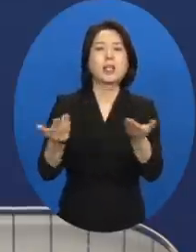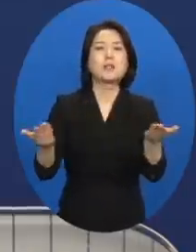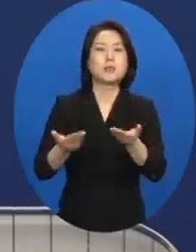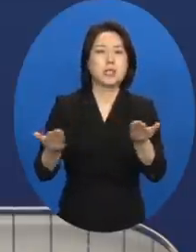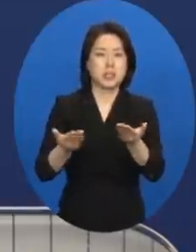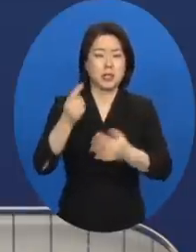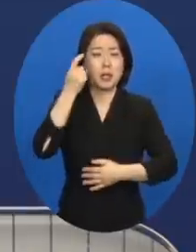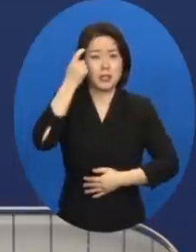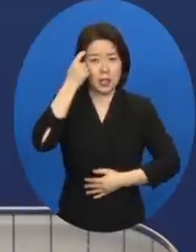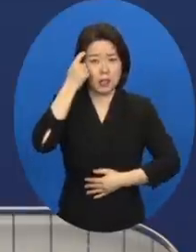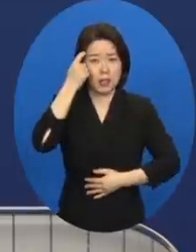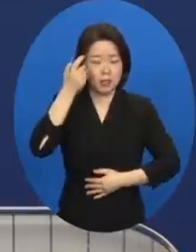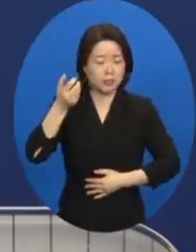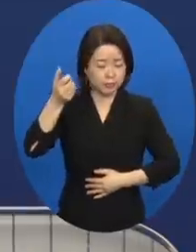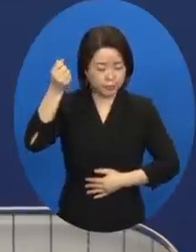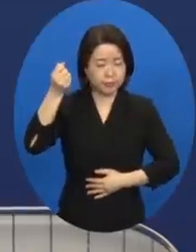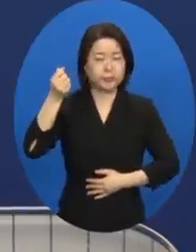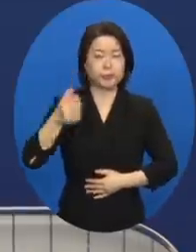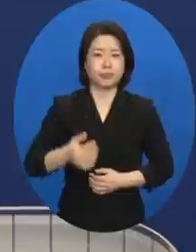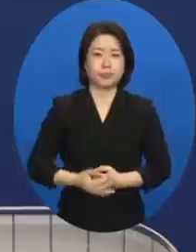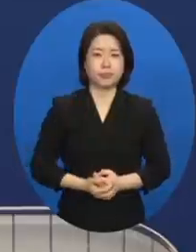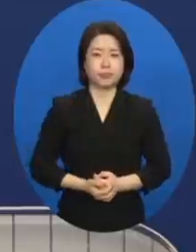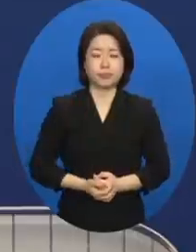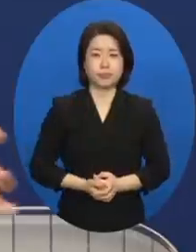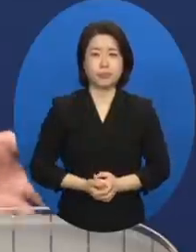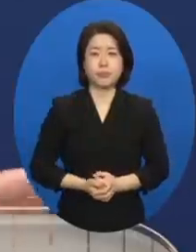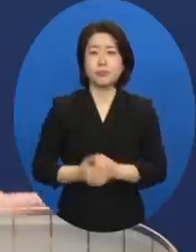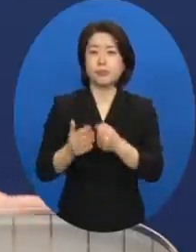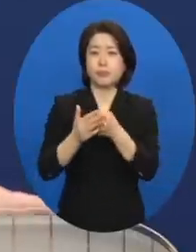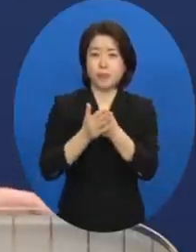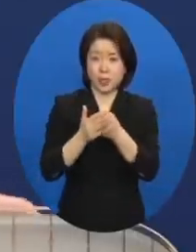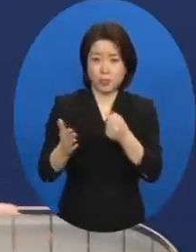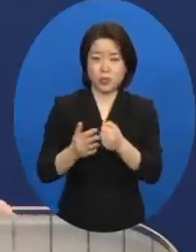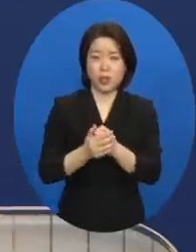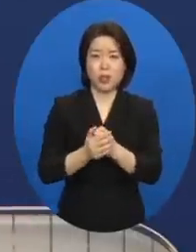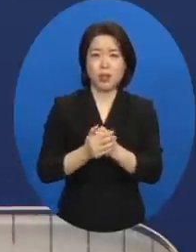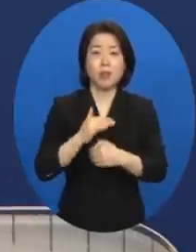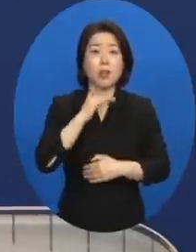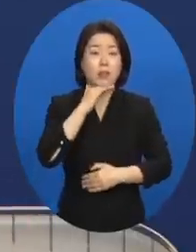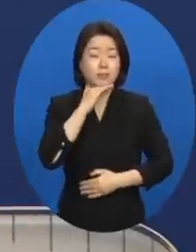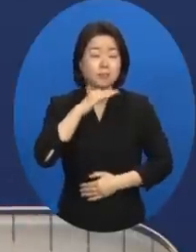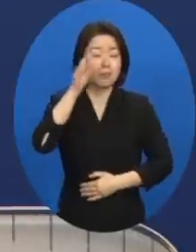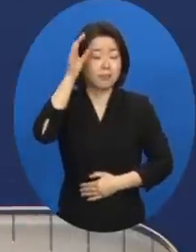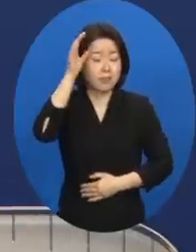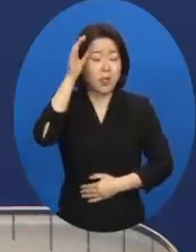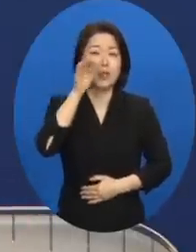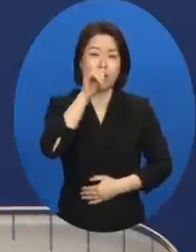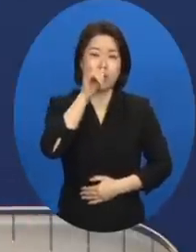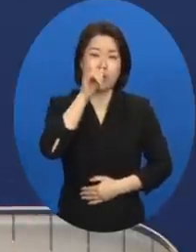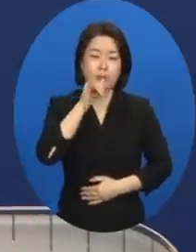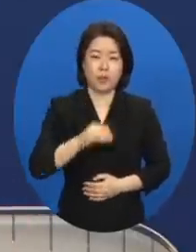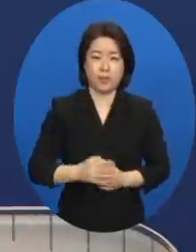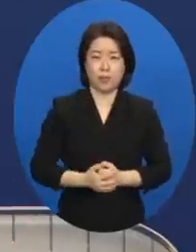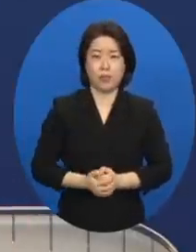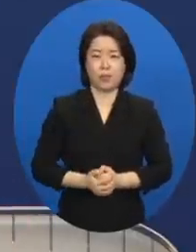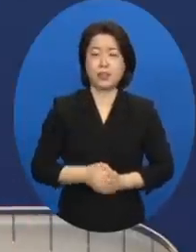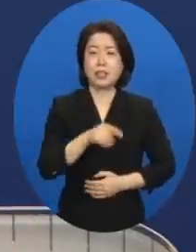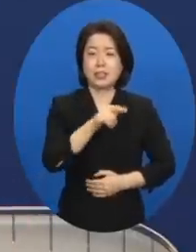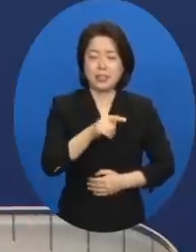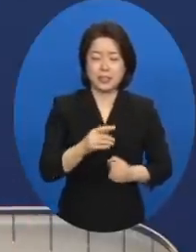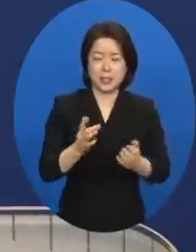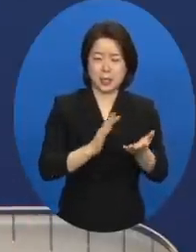사역이다라는 생각이 들어요. 그래서 기대합니다. 저는 이